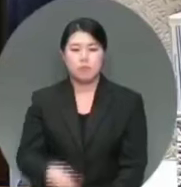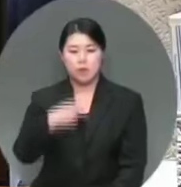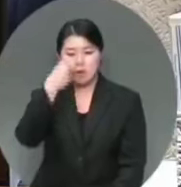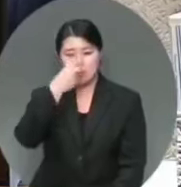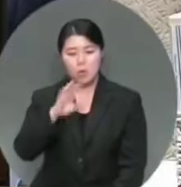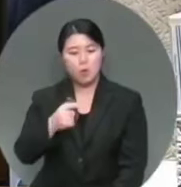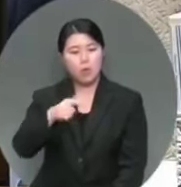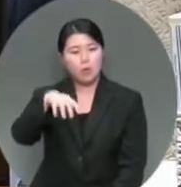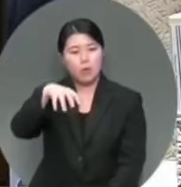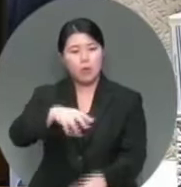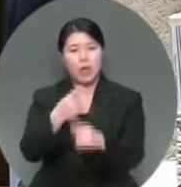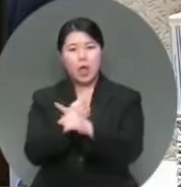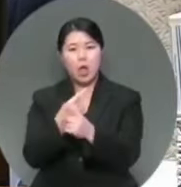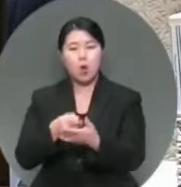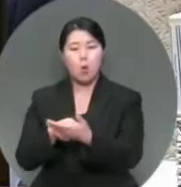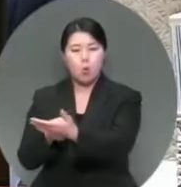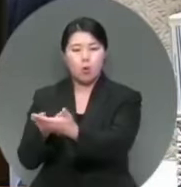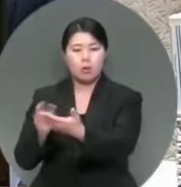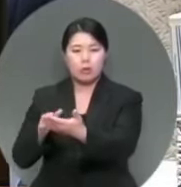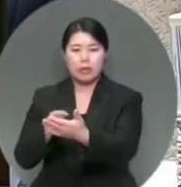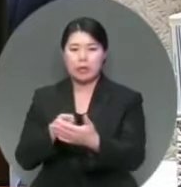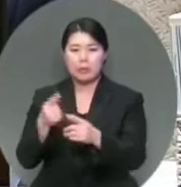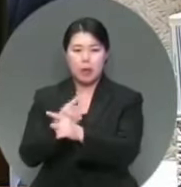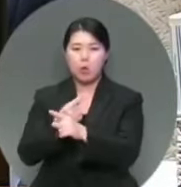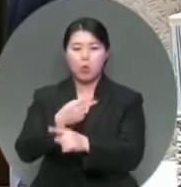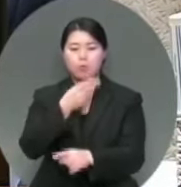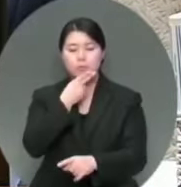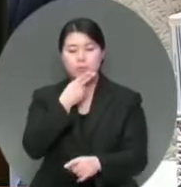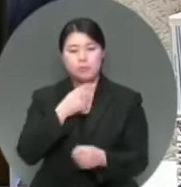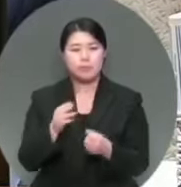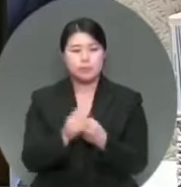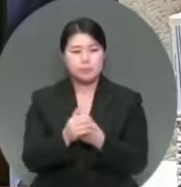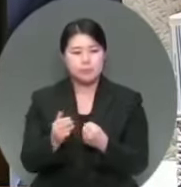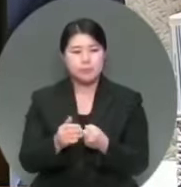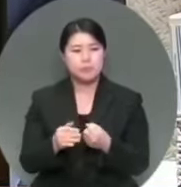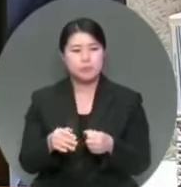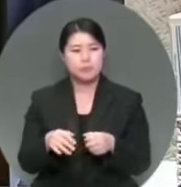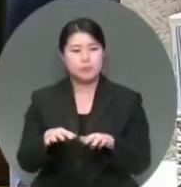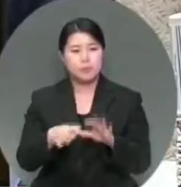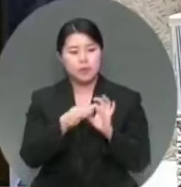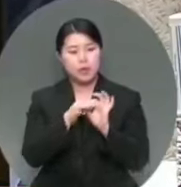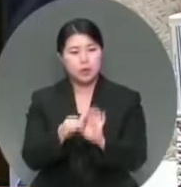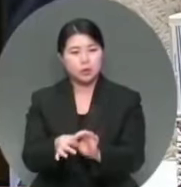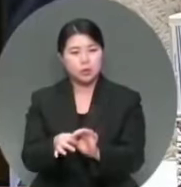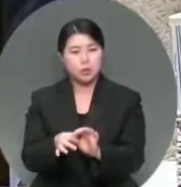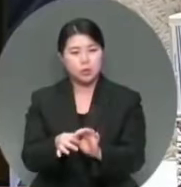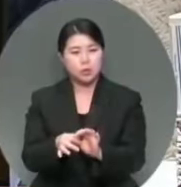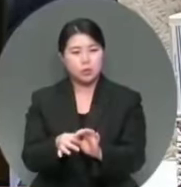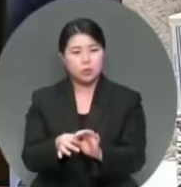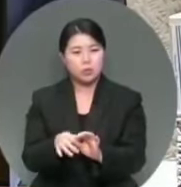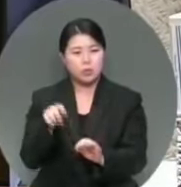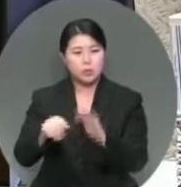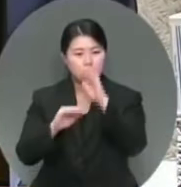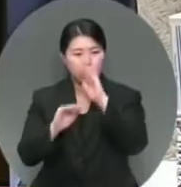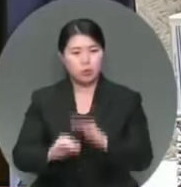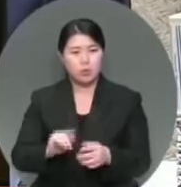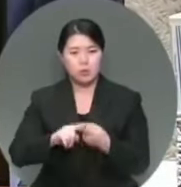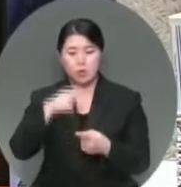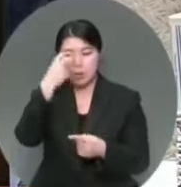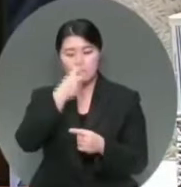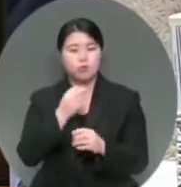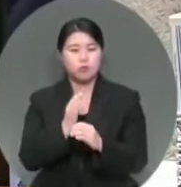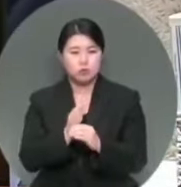감사원에서 개선 요구를 했는데 개선을 하지 않고 있어서 감사원에서 계속 지금 별도로 이 사항을 관리를 하고